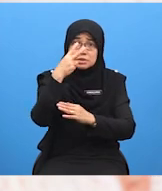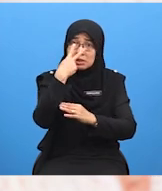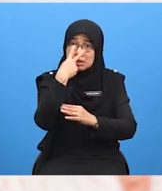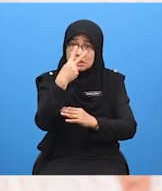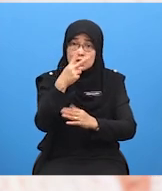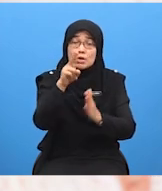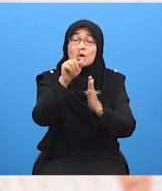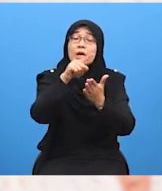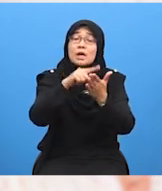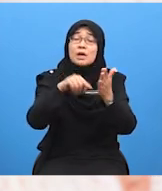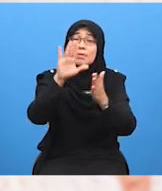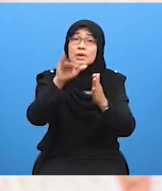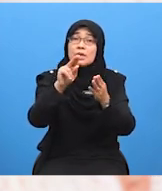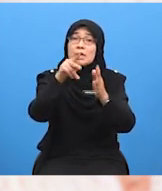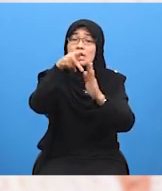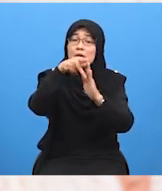liter.